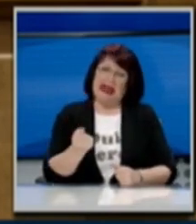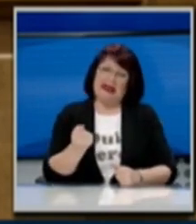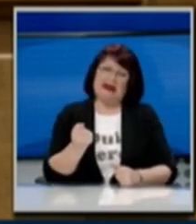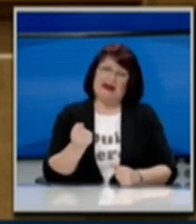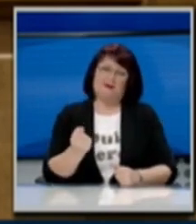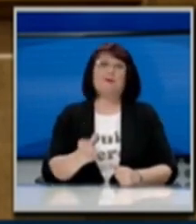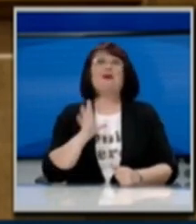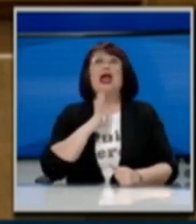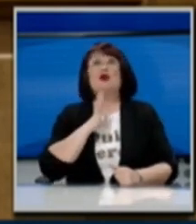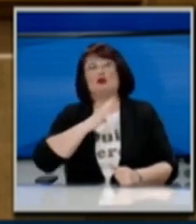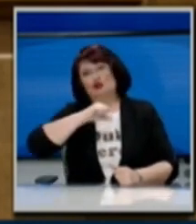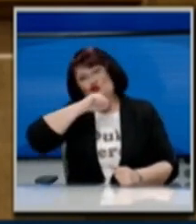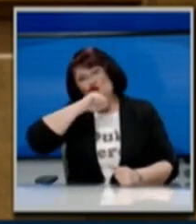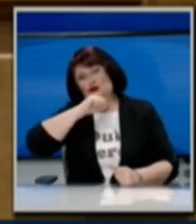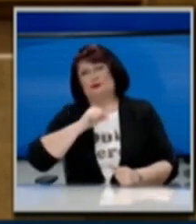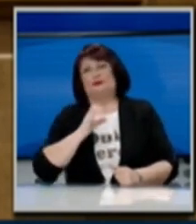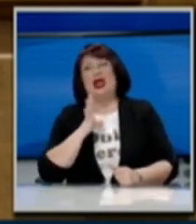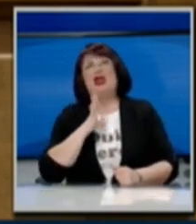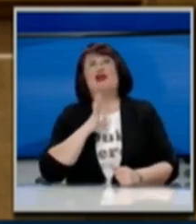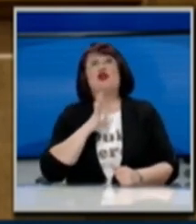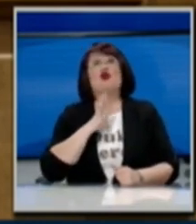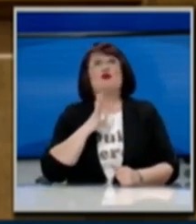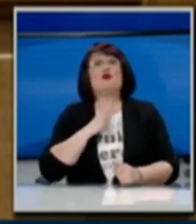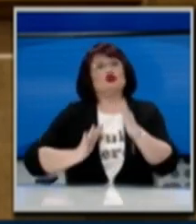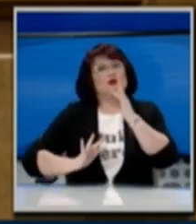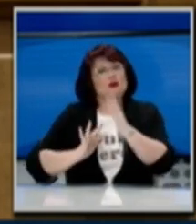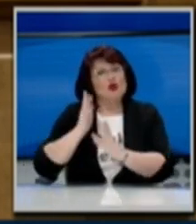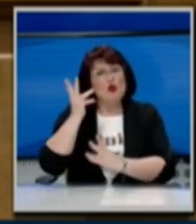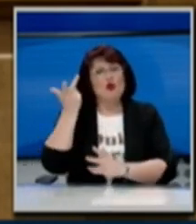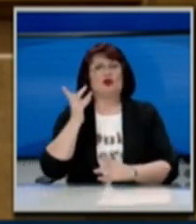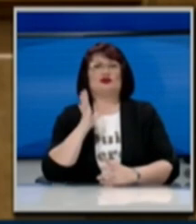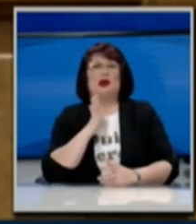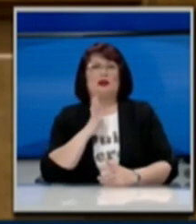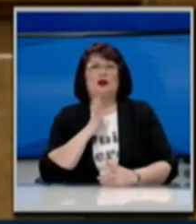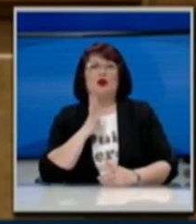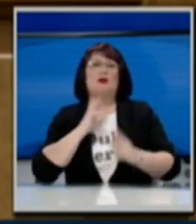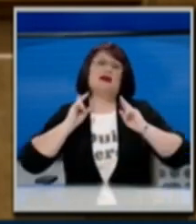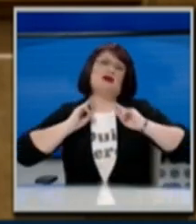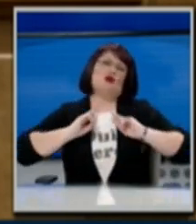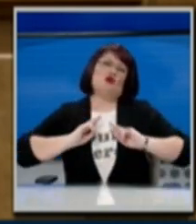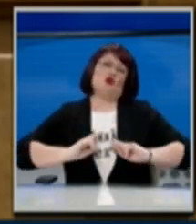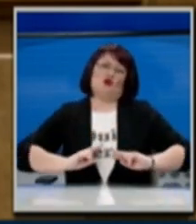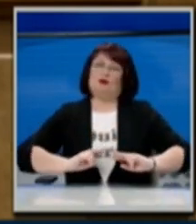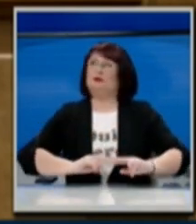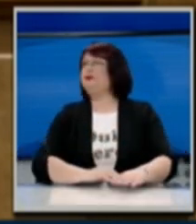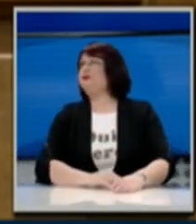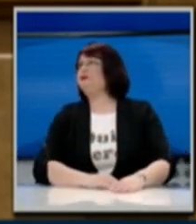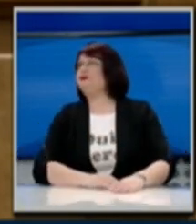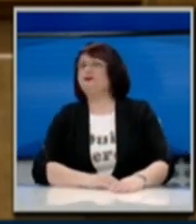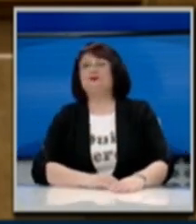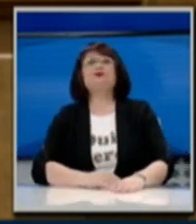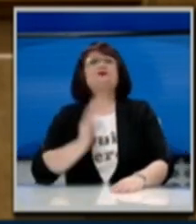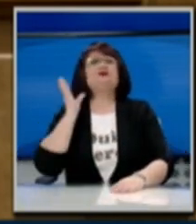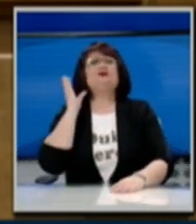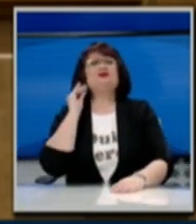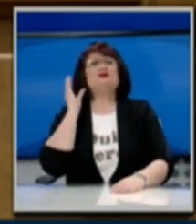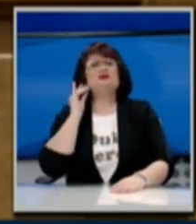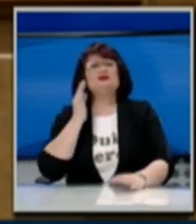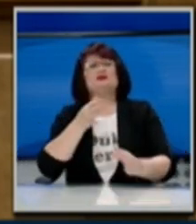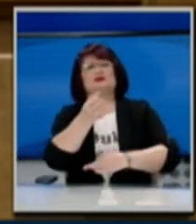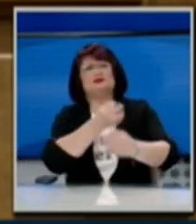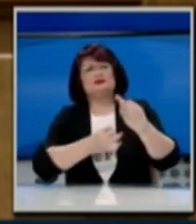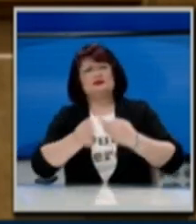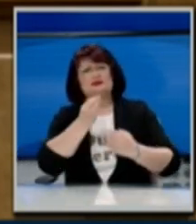Ο άνθρωπος, η ανθρώπινη ευημερία, η ανθρώπινη ευτυχία. Σας ακούσαμε να αναλύετε